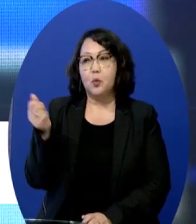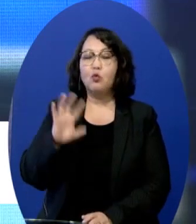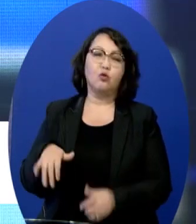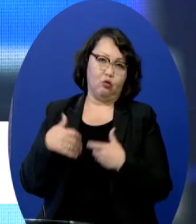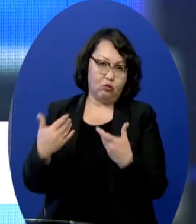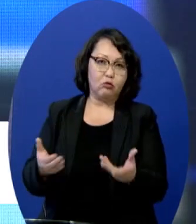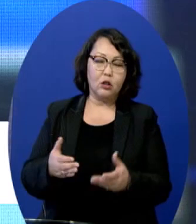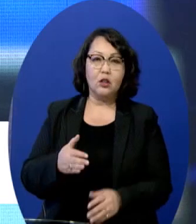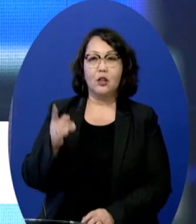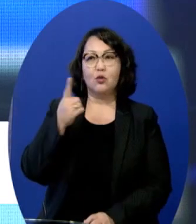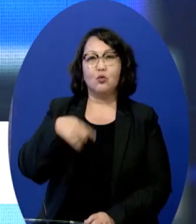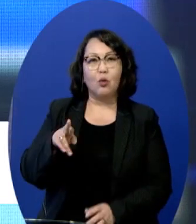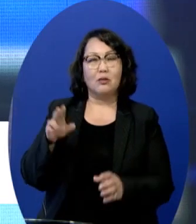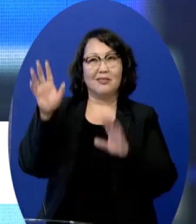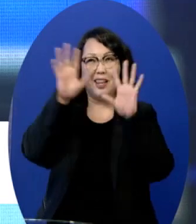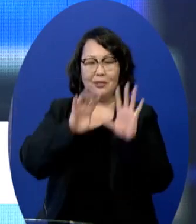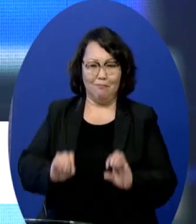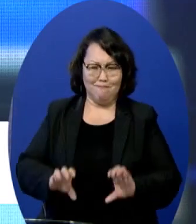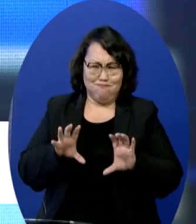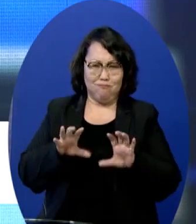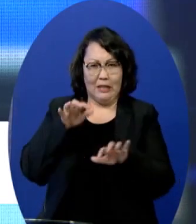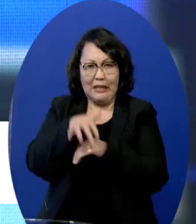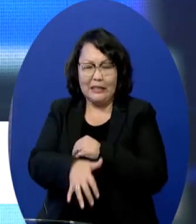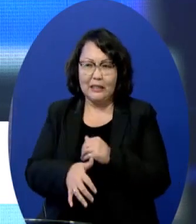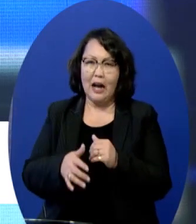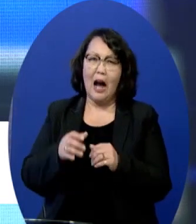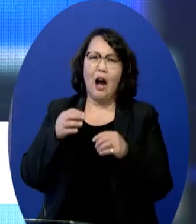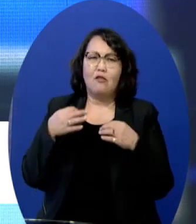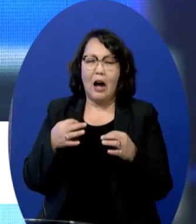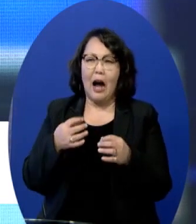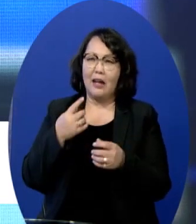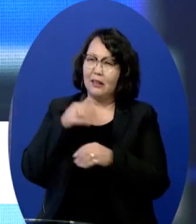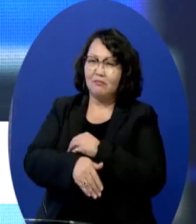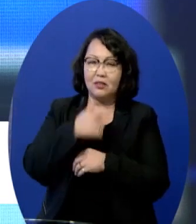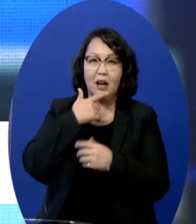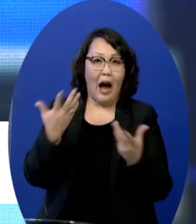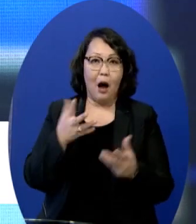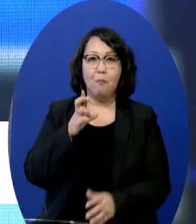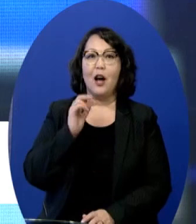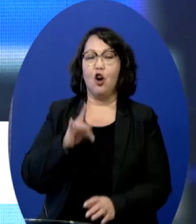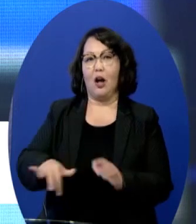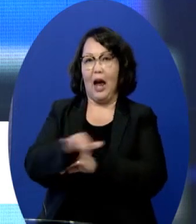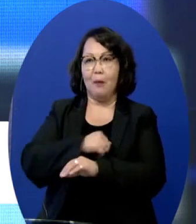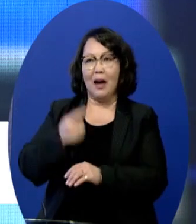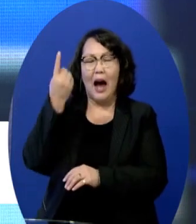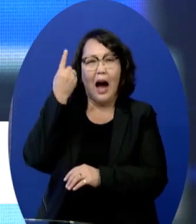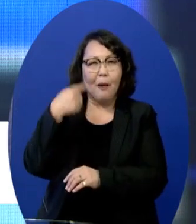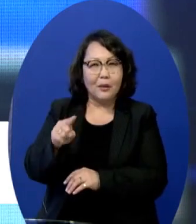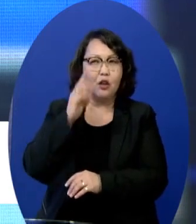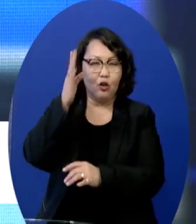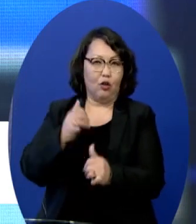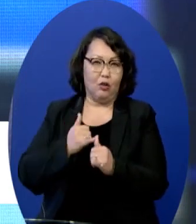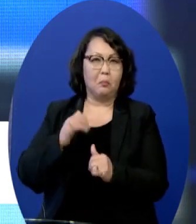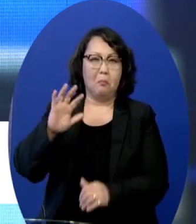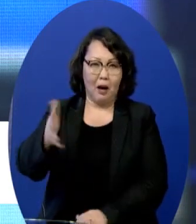Цудын эрсдлийн үнэлгээгээр 10 аймгийн 72 суманд үйлчлэлт хүндрэх, тэр дундаа Баян Хонгор аймаг нэг их эрсдэлтэй байгаа гэсэн дүгнэлт